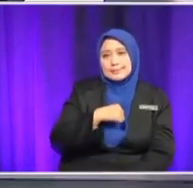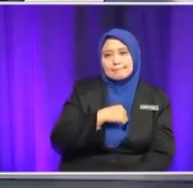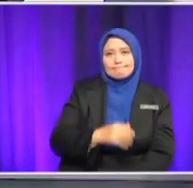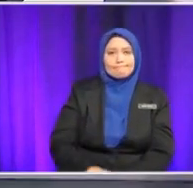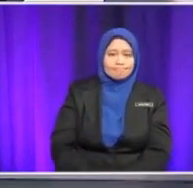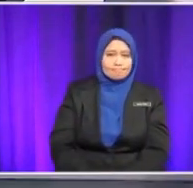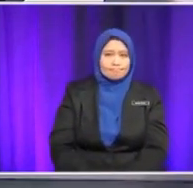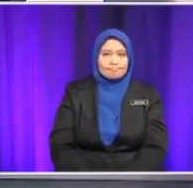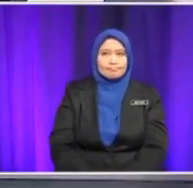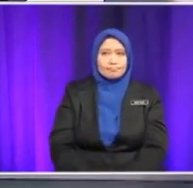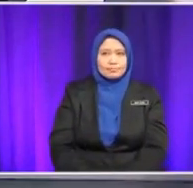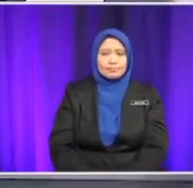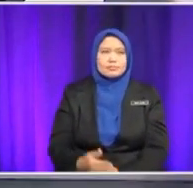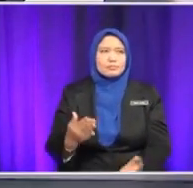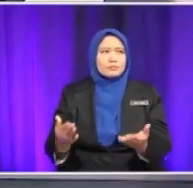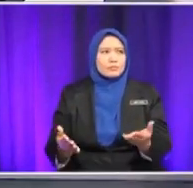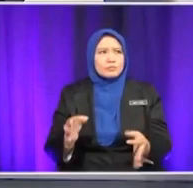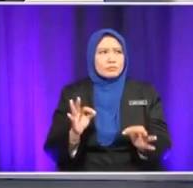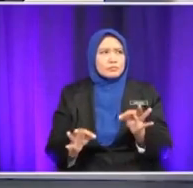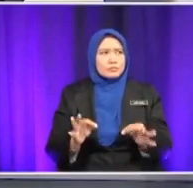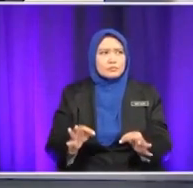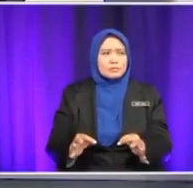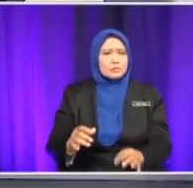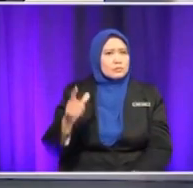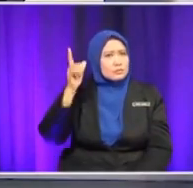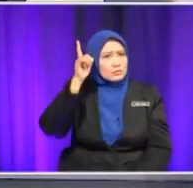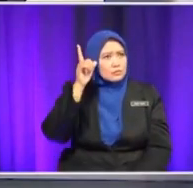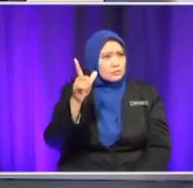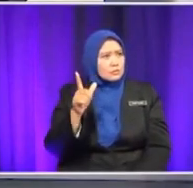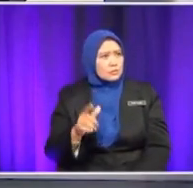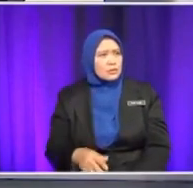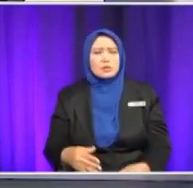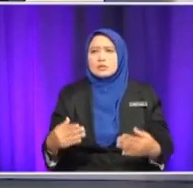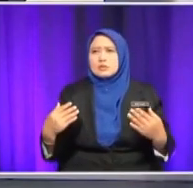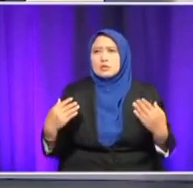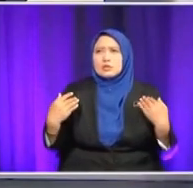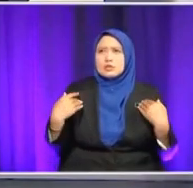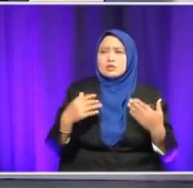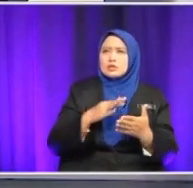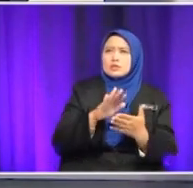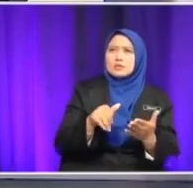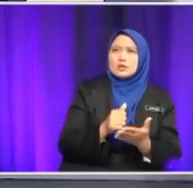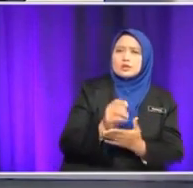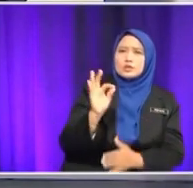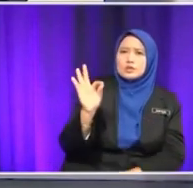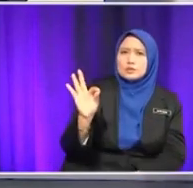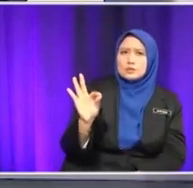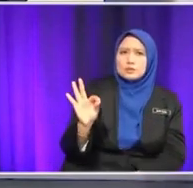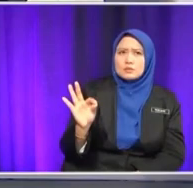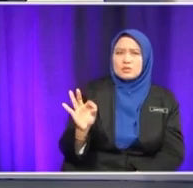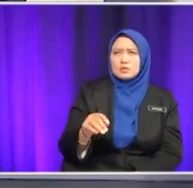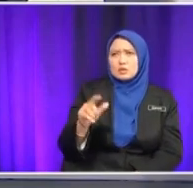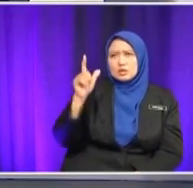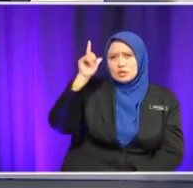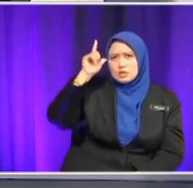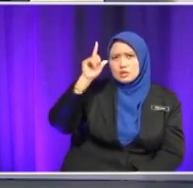mungkin kalau kita dapat lihat di antara salah satu yang cegukan adalah linguistik